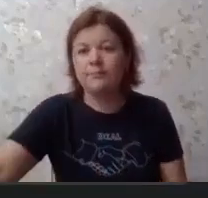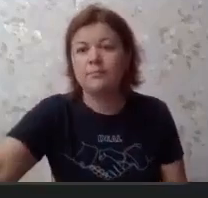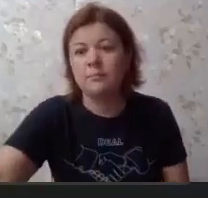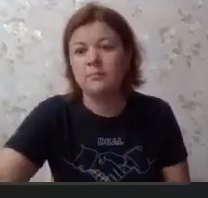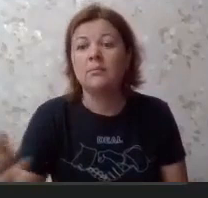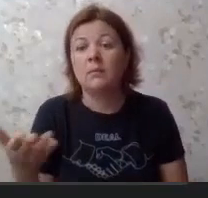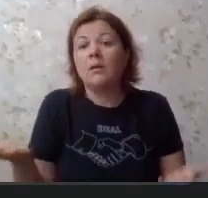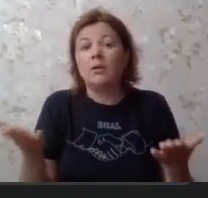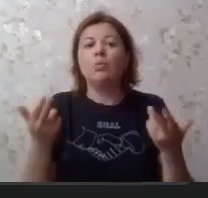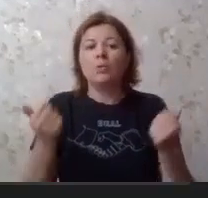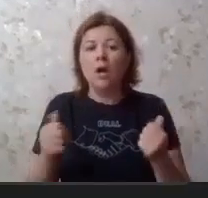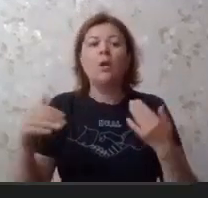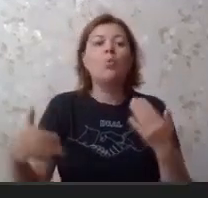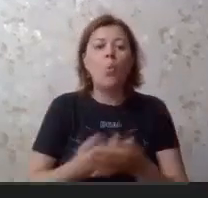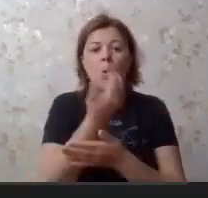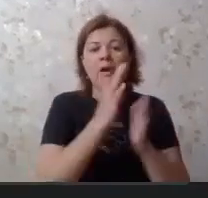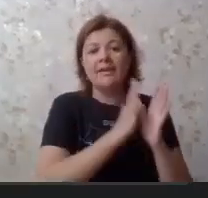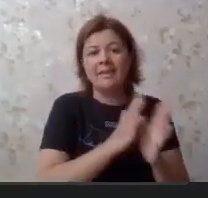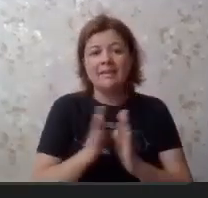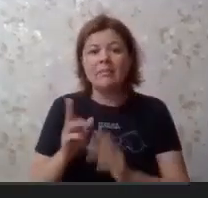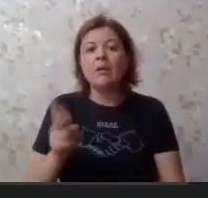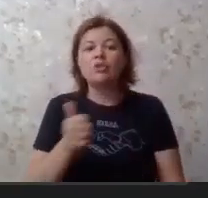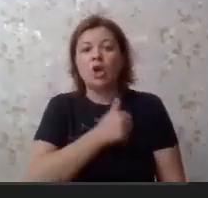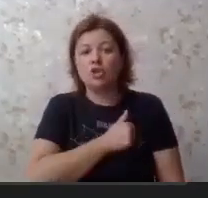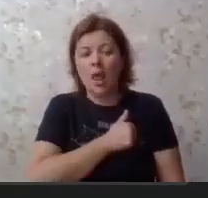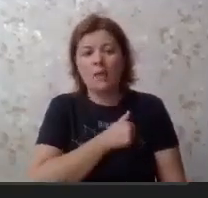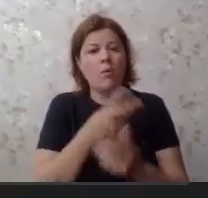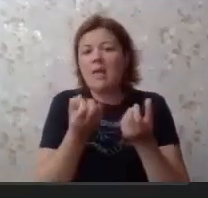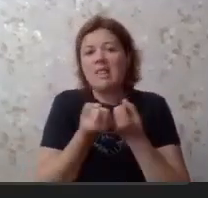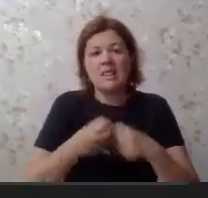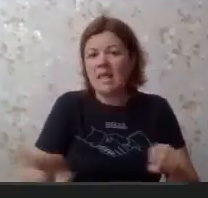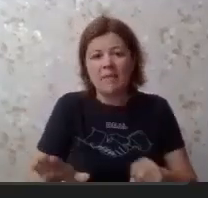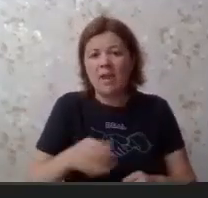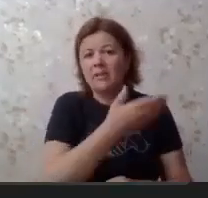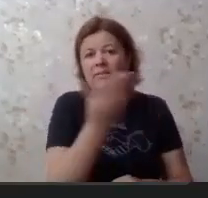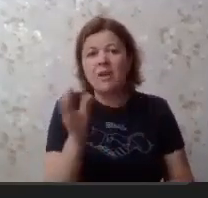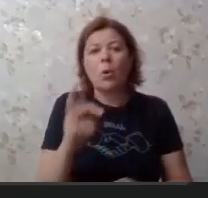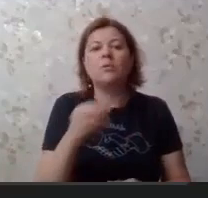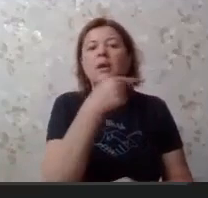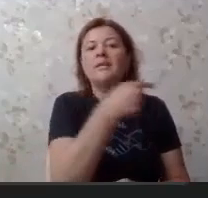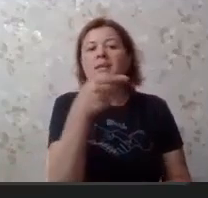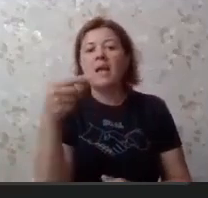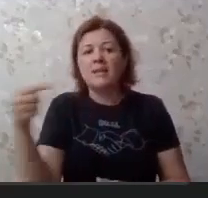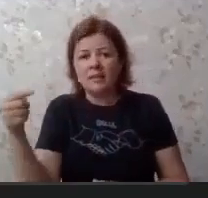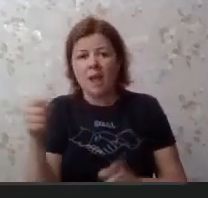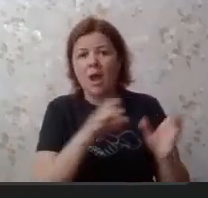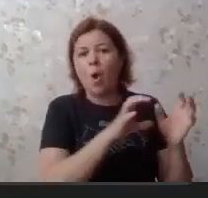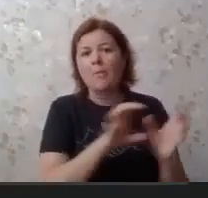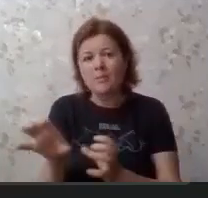Ну да, новая система, к сожалению, не избавляет нас от всех недостатков системы обучения ТСР, потому